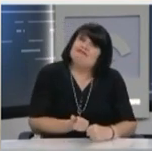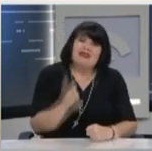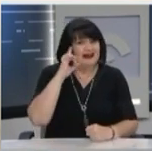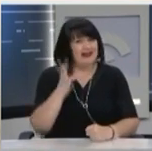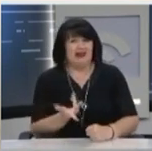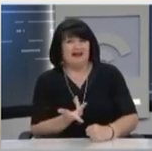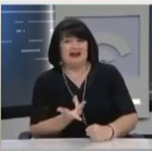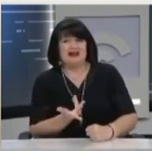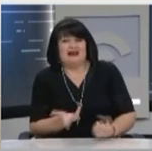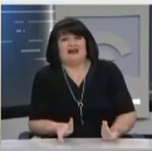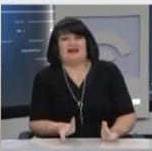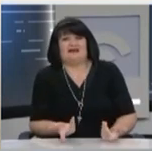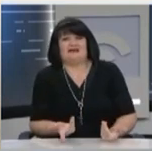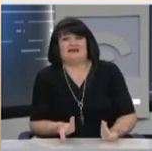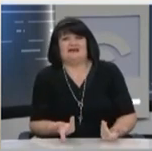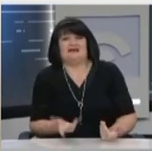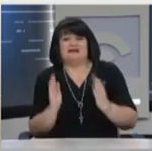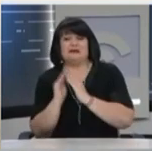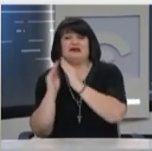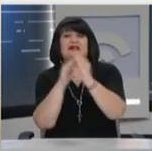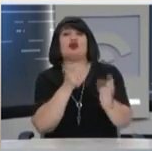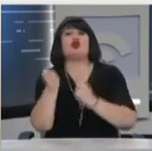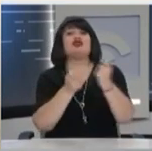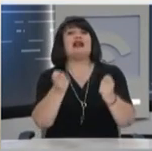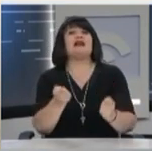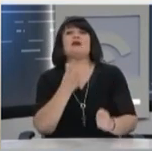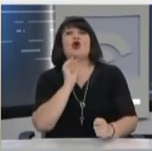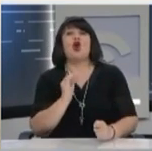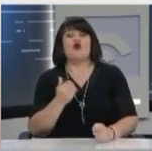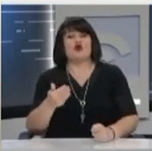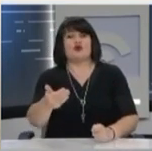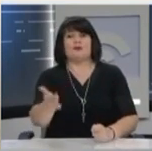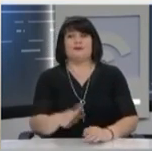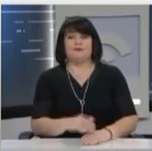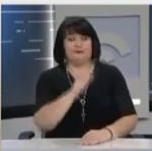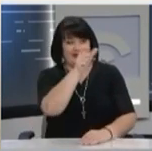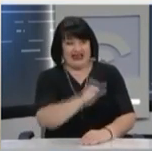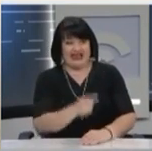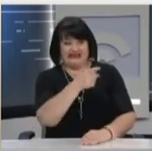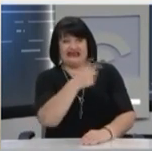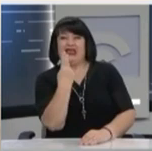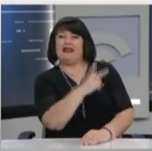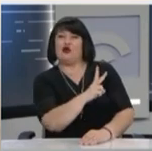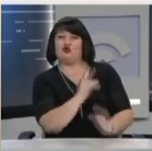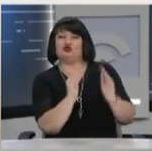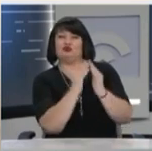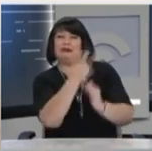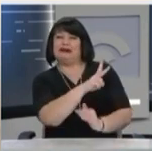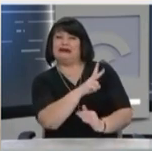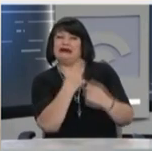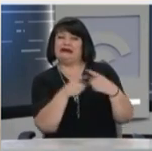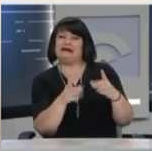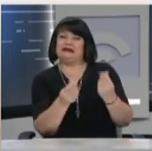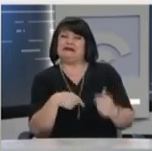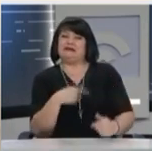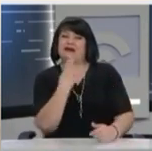Δεν το κατάλαβα. Και ξέρετε, όταν εσύ δημιουργείς την πεποίθηση στον Έλληνα ότι για τα δικά σου συμπεριφέρεσαι διαφορετικά,